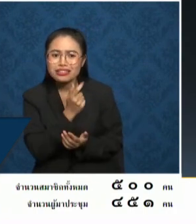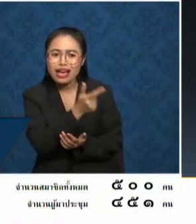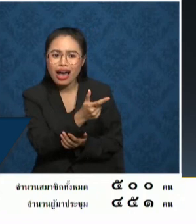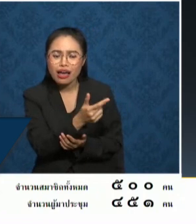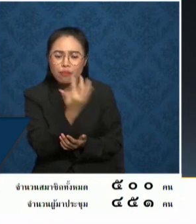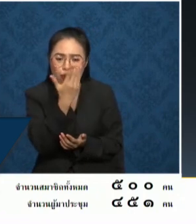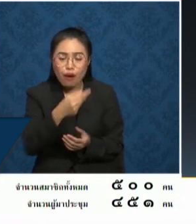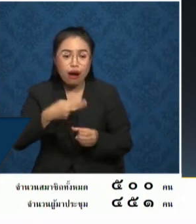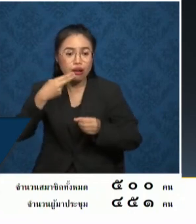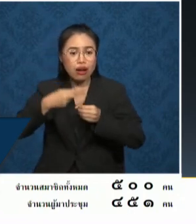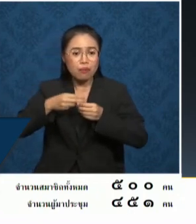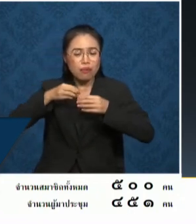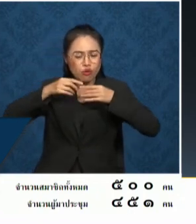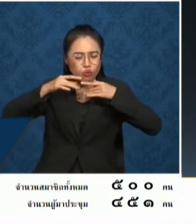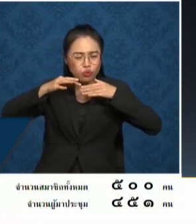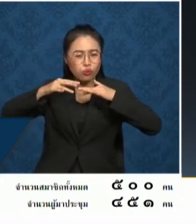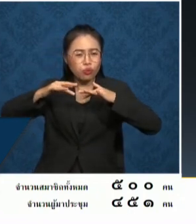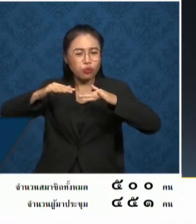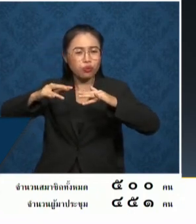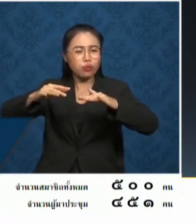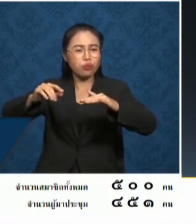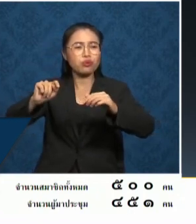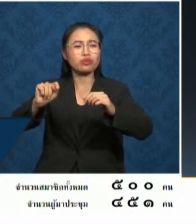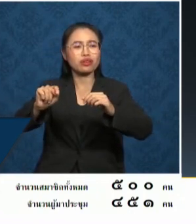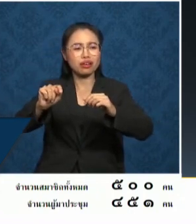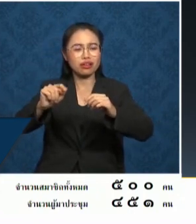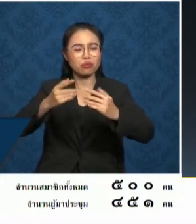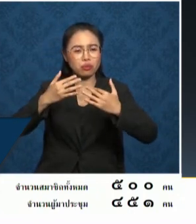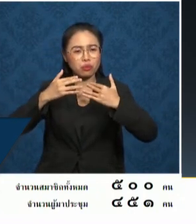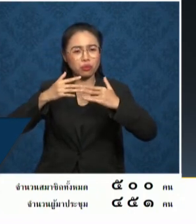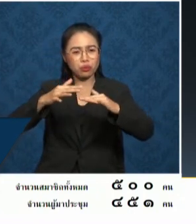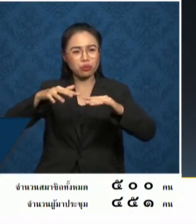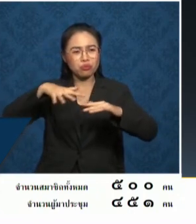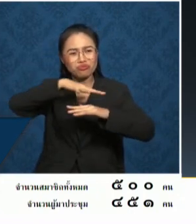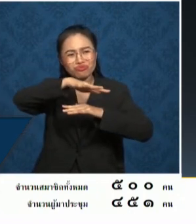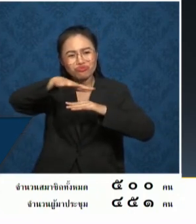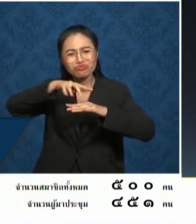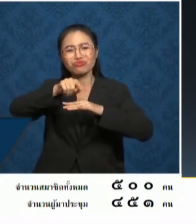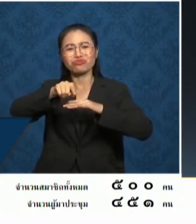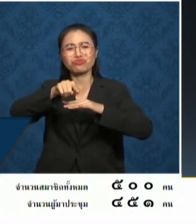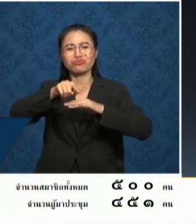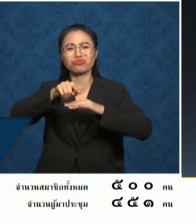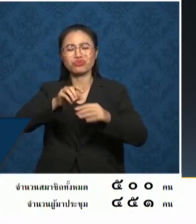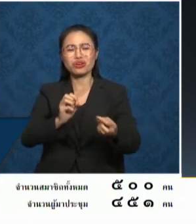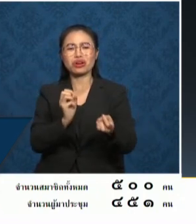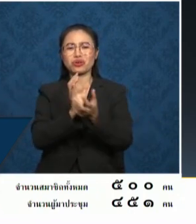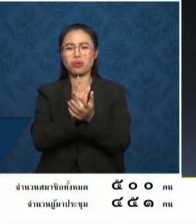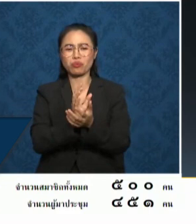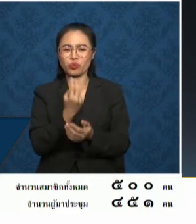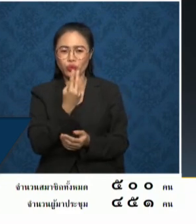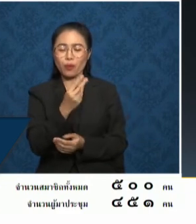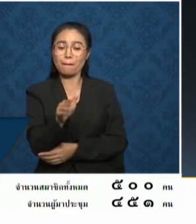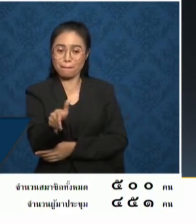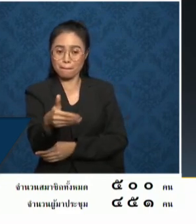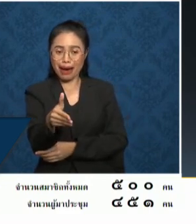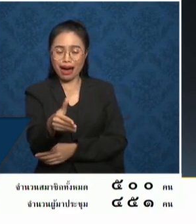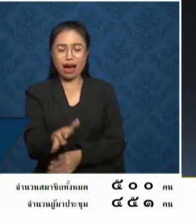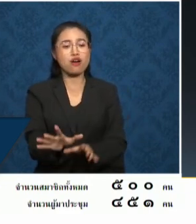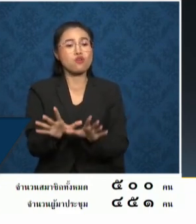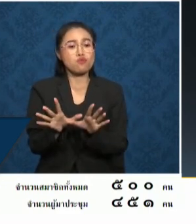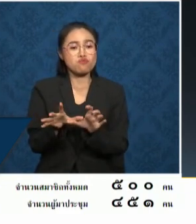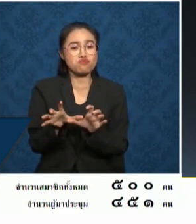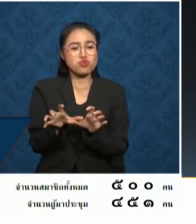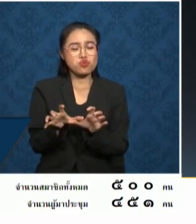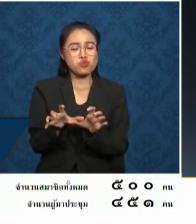ที่รั่วหหลไม่เท่ากับที่เราเก็บได้ครับเราก็ต้องมารอปลาปูขึ้นมา